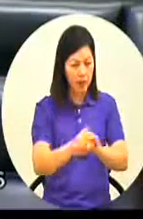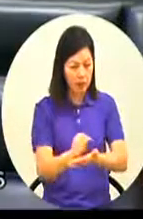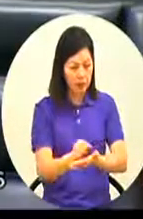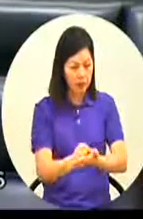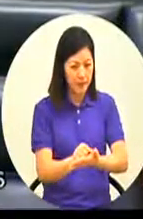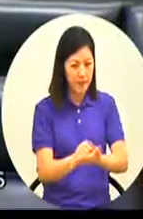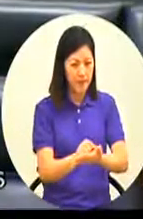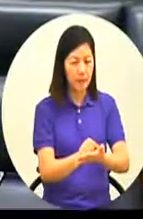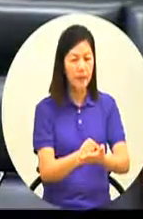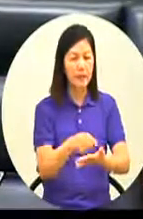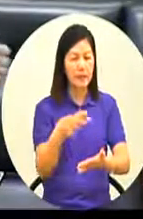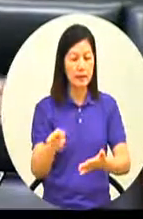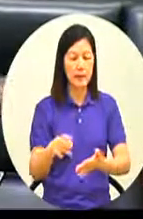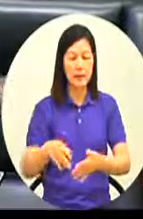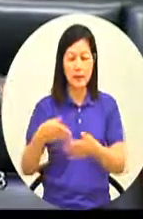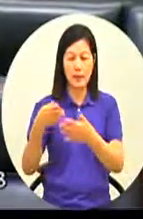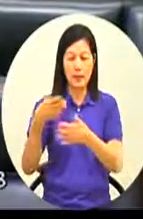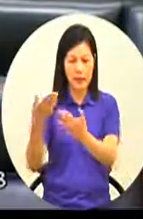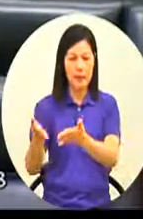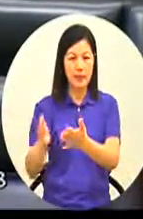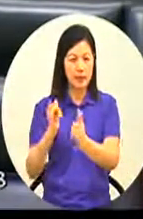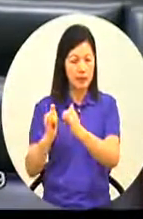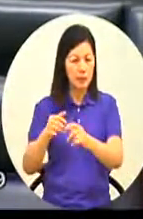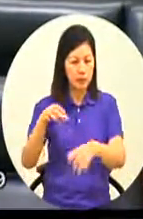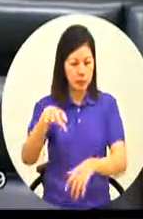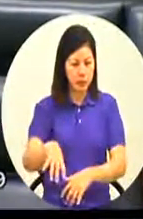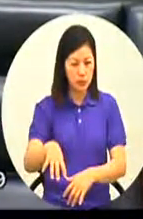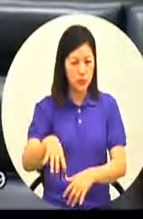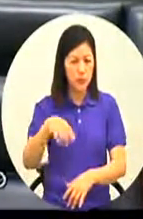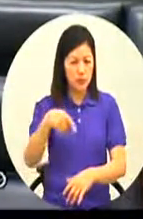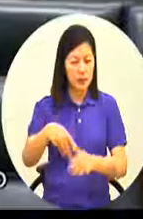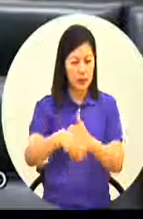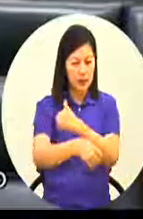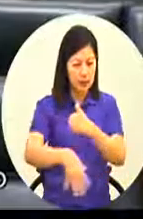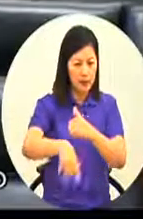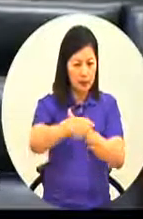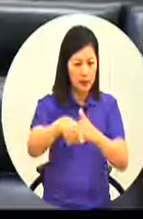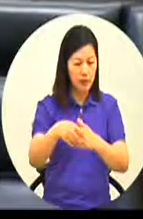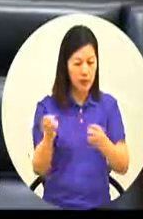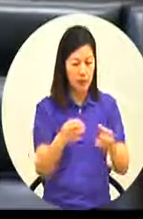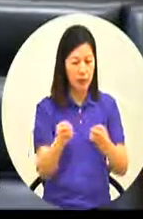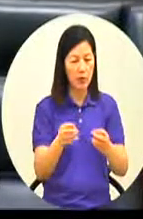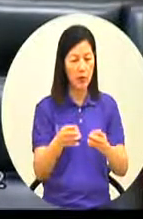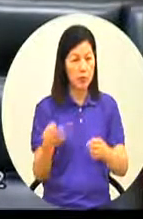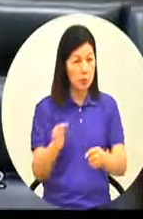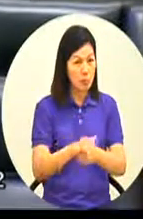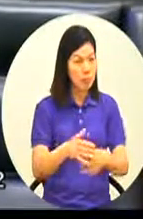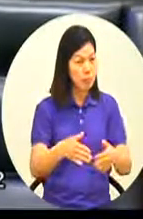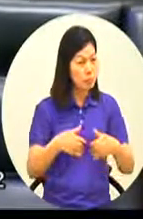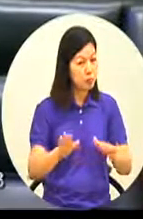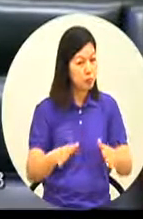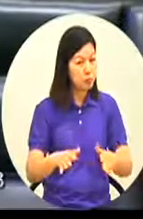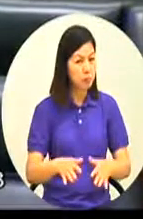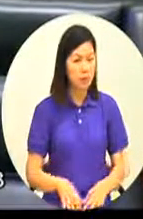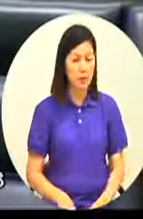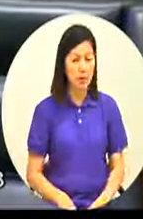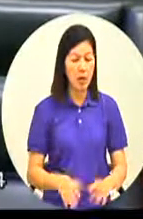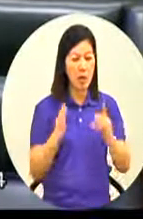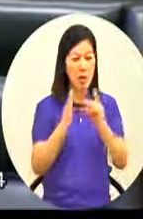局来去跟我们上级单位来讨论，这个是不是要补助？哦，不要卖在咱的户政